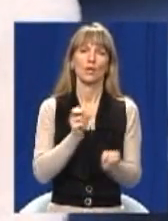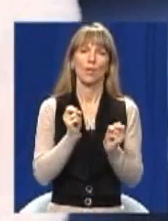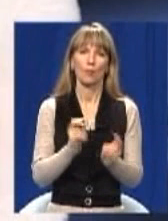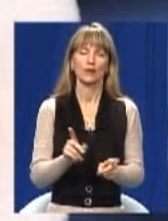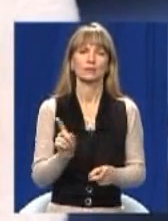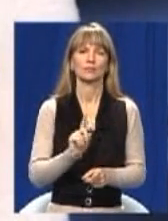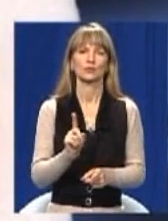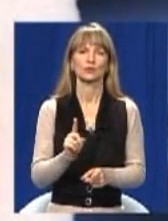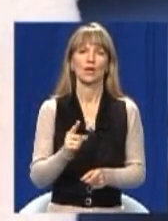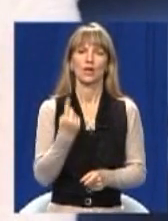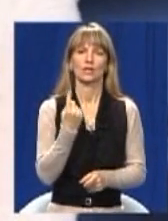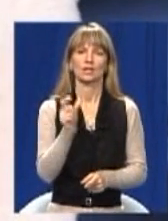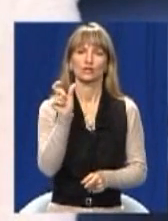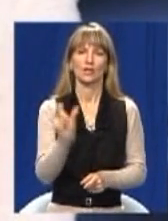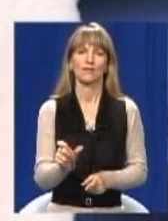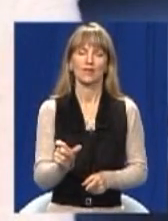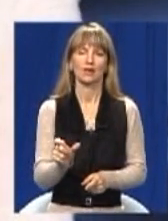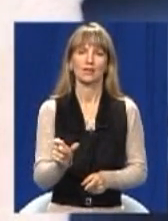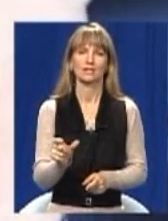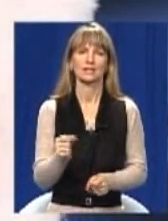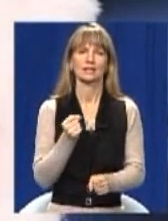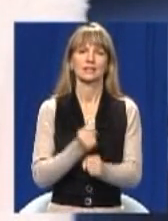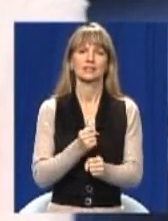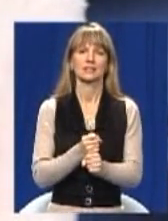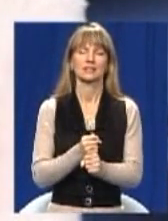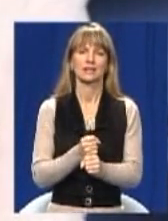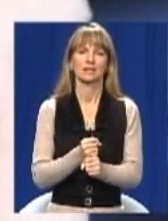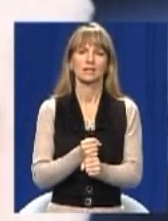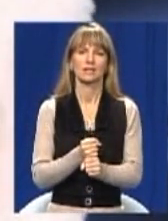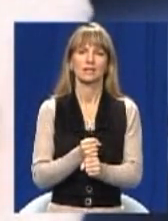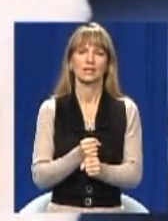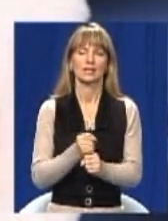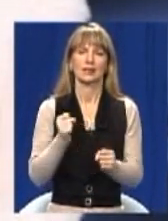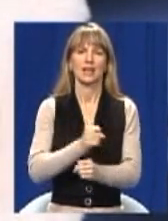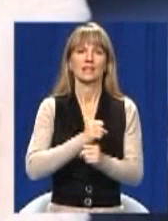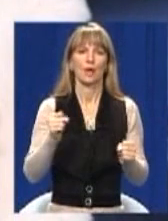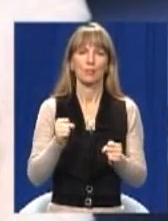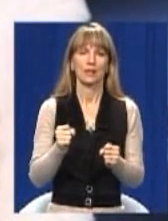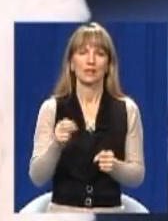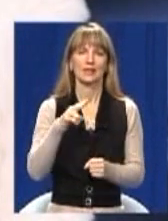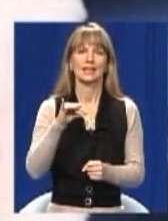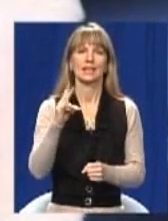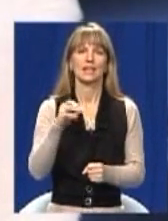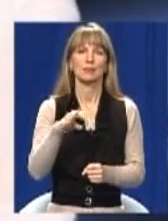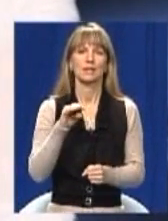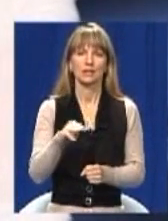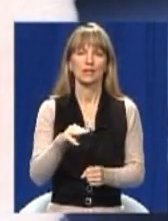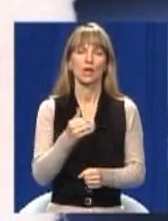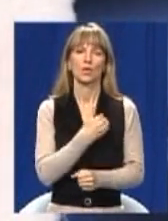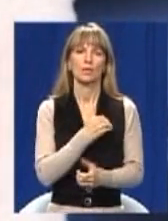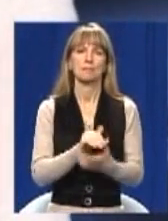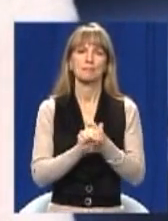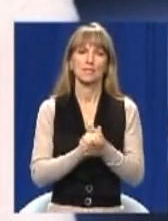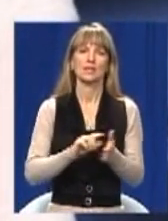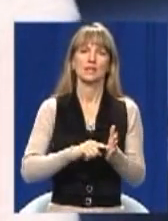потому что один человек сделал эту как-то динамит, но это он хотел в мирных целях,